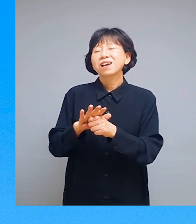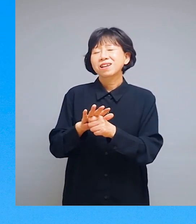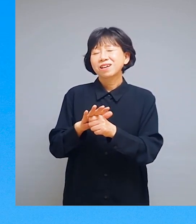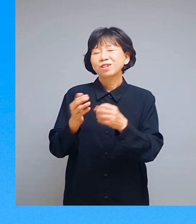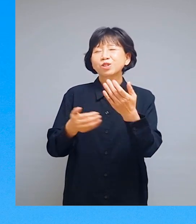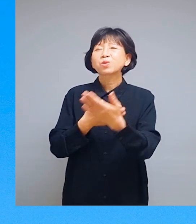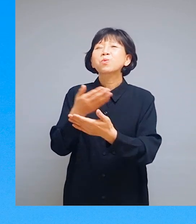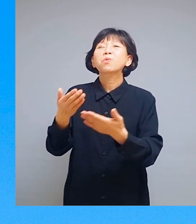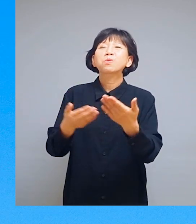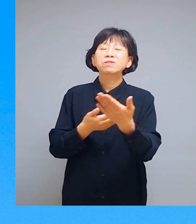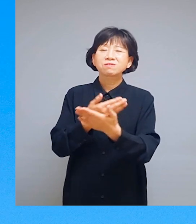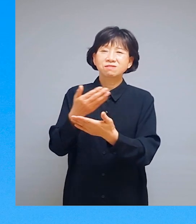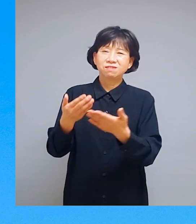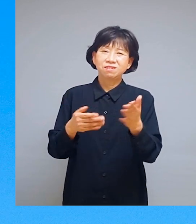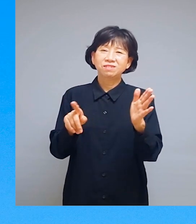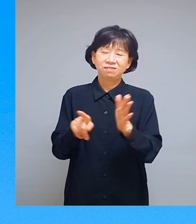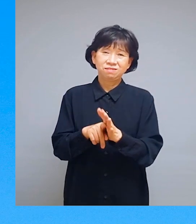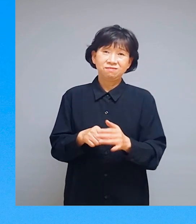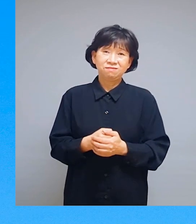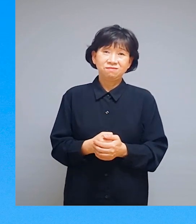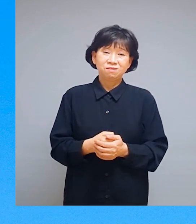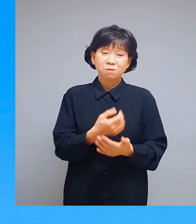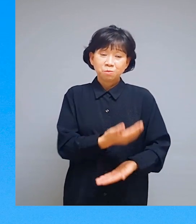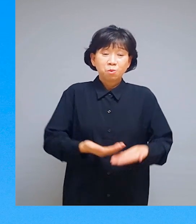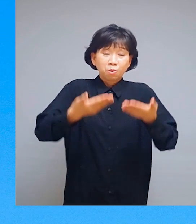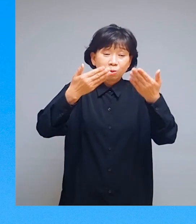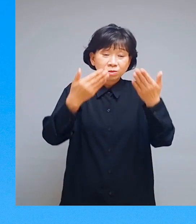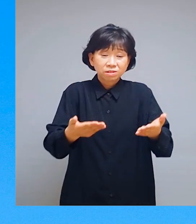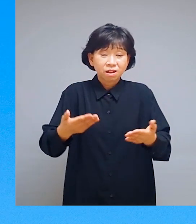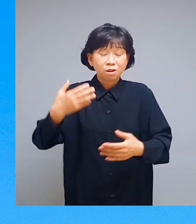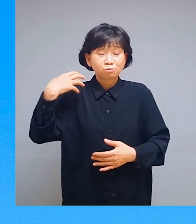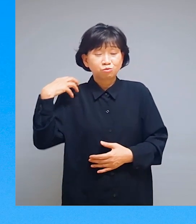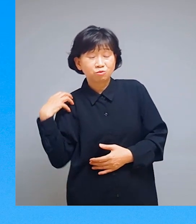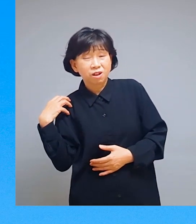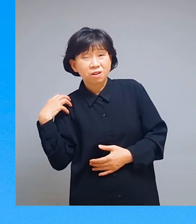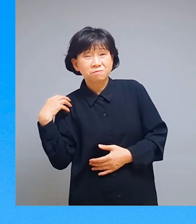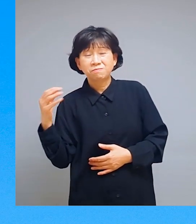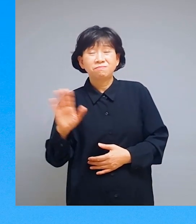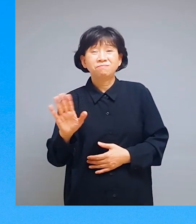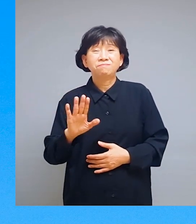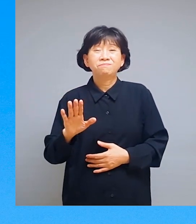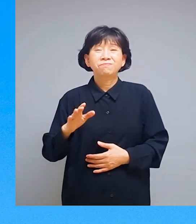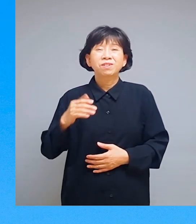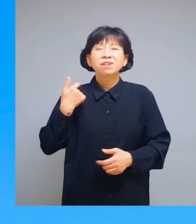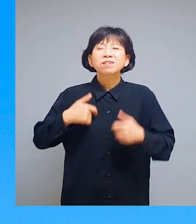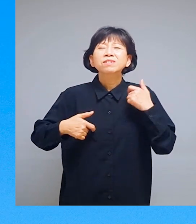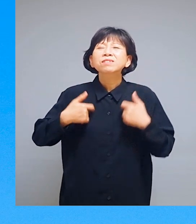있습니다. 봉사를 부담이 아니라 주님이 기뻐하시는 섬김으로 여기는 신앙인 거죠.